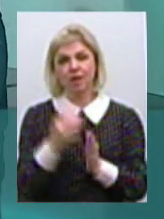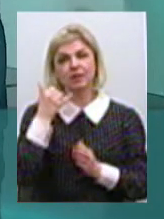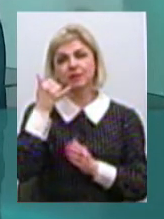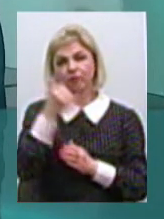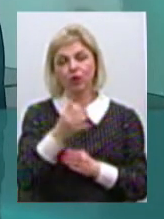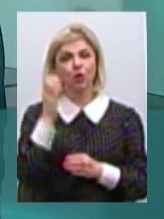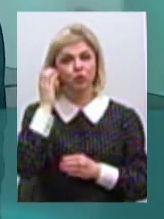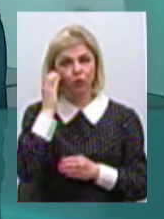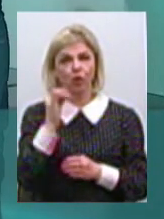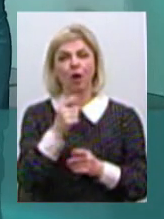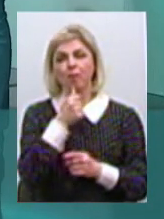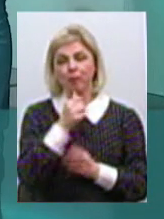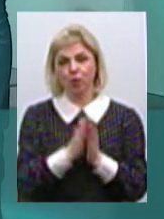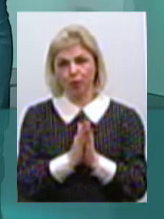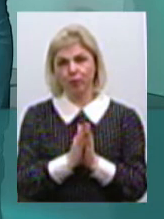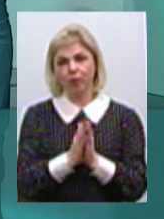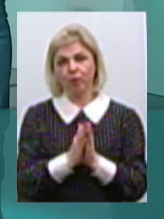вас, спробуємо відповісти.